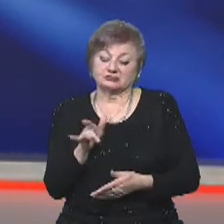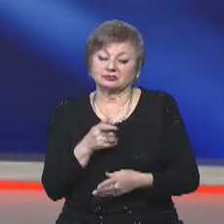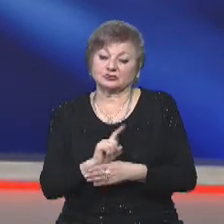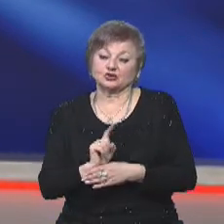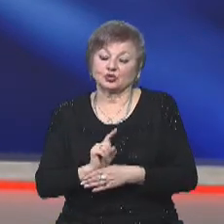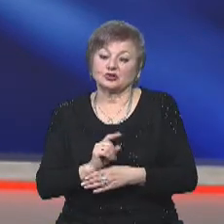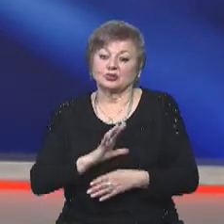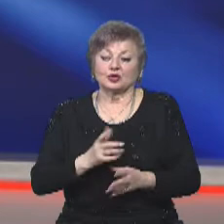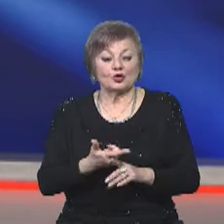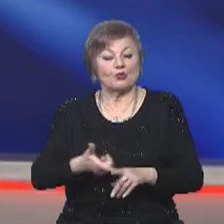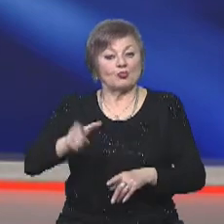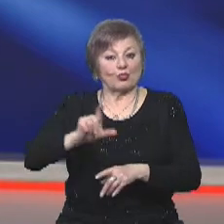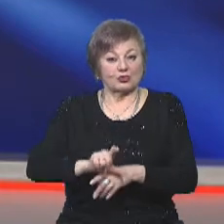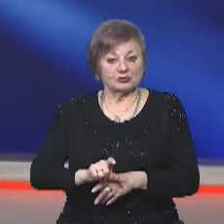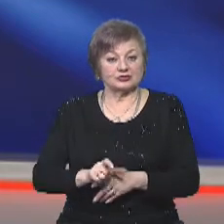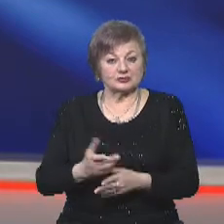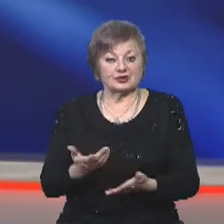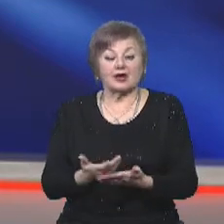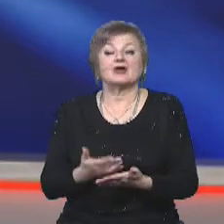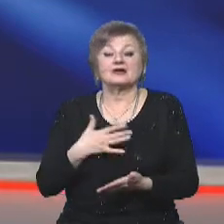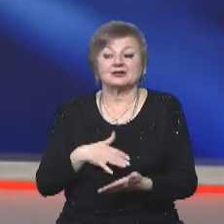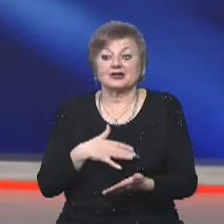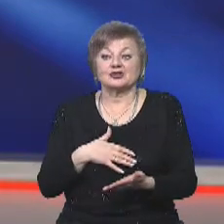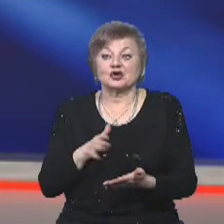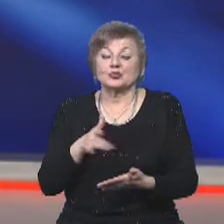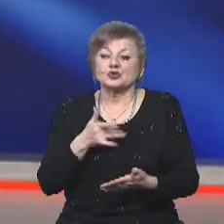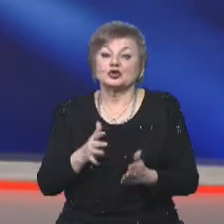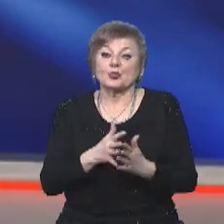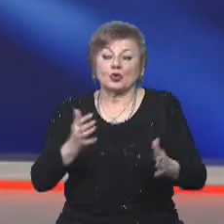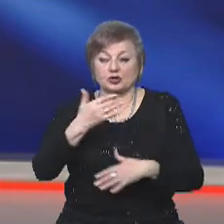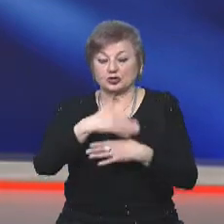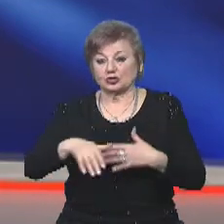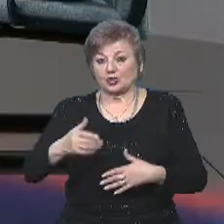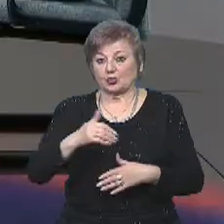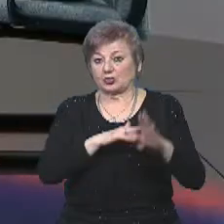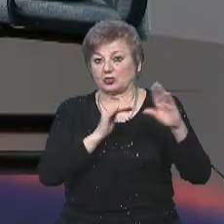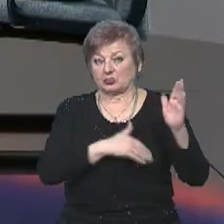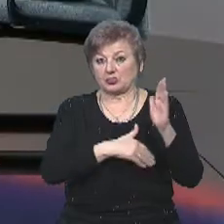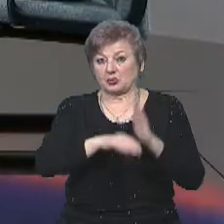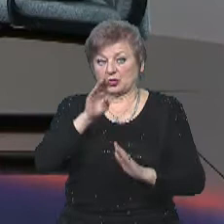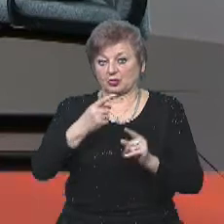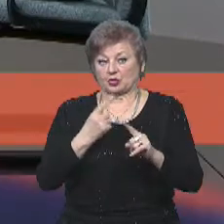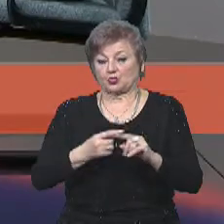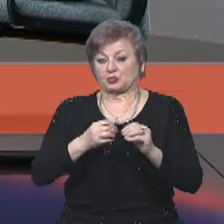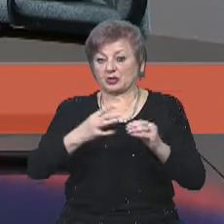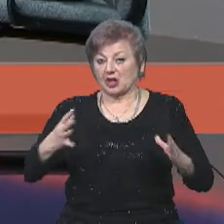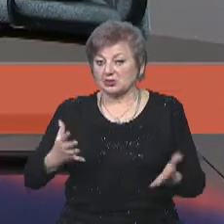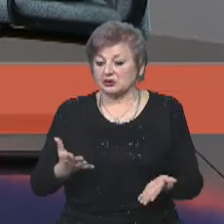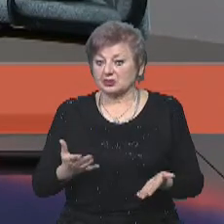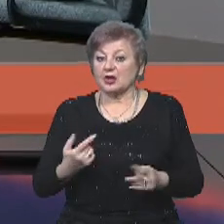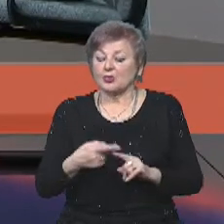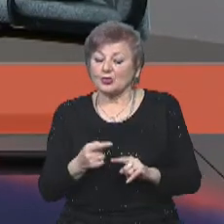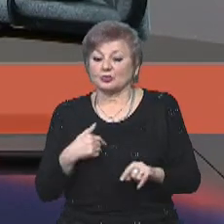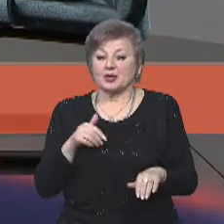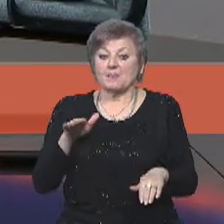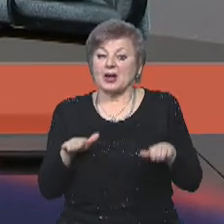не хотим, чтобы людям пришли заоблачные счета, когда на улице температура плюс 15. Поэтому балансируем.